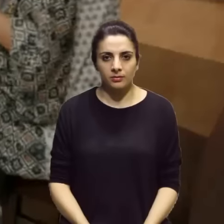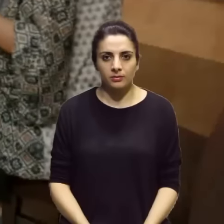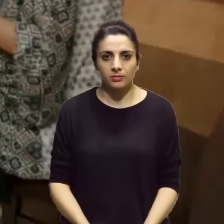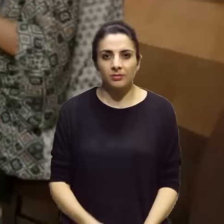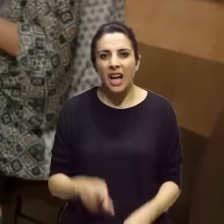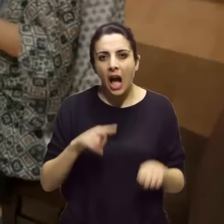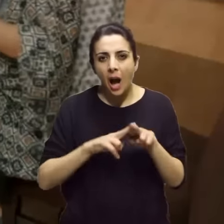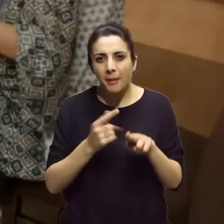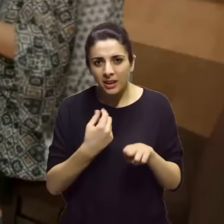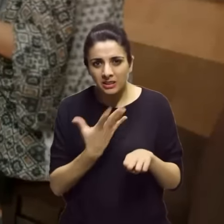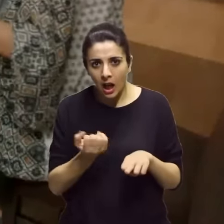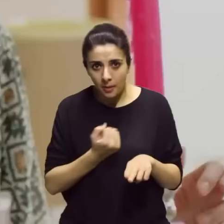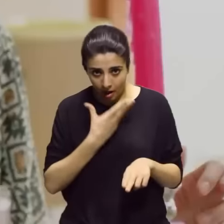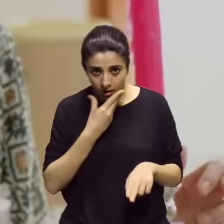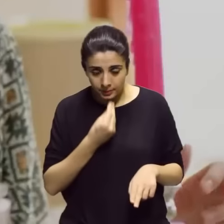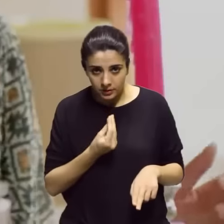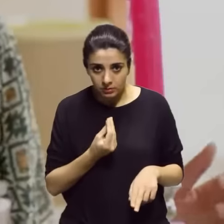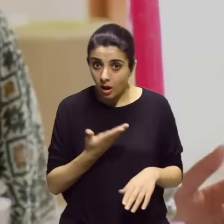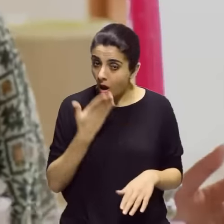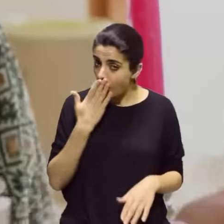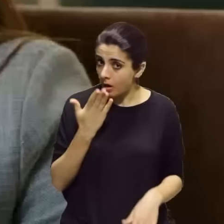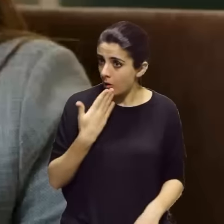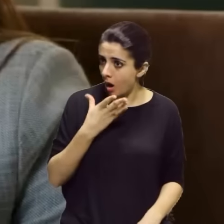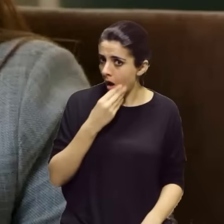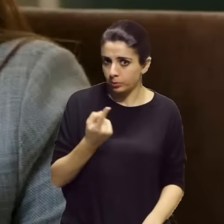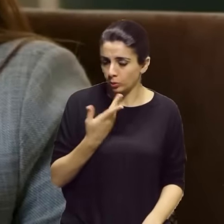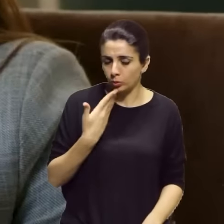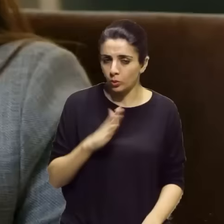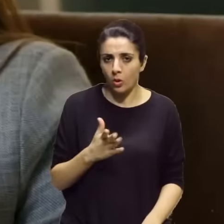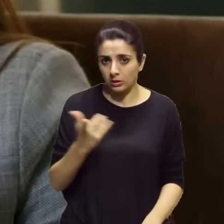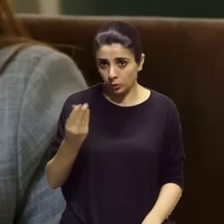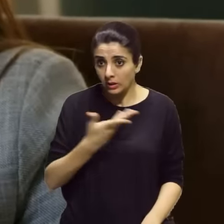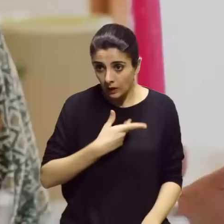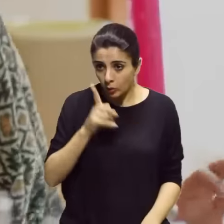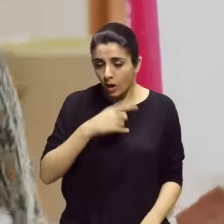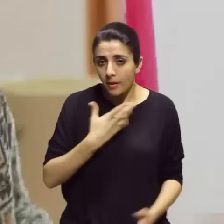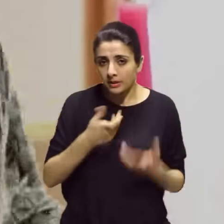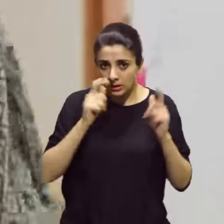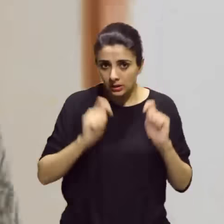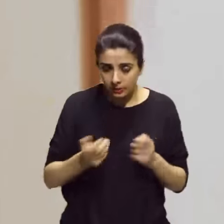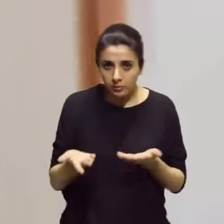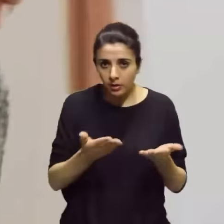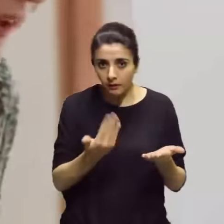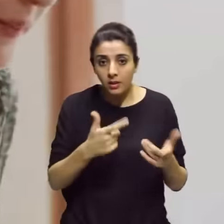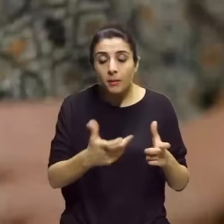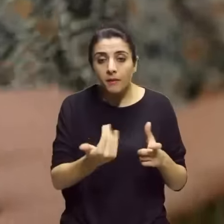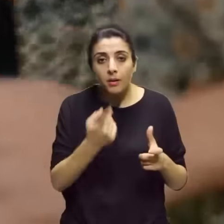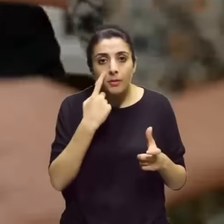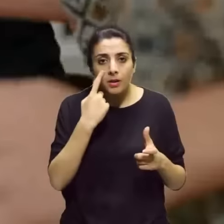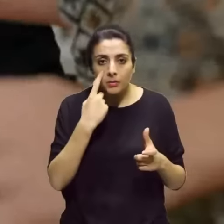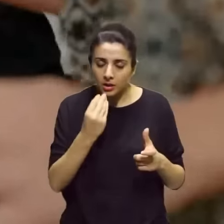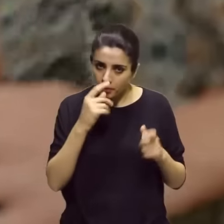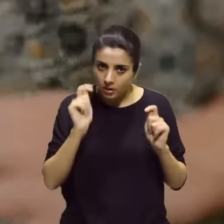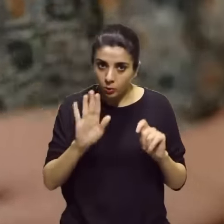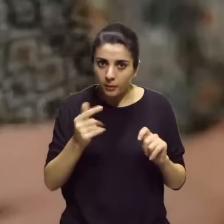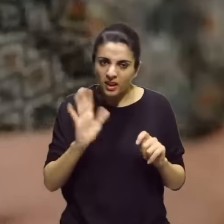Ben şu kabaktan biraz daha alsam ayıp olur mu hanımlar? Aa! Ne demek ayıp ya? Sen seviyorsun diye yaptım ben bunları. Ver bakayım tabağını. Al